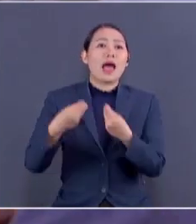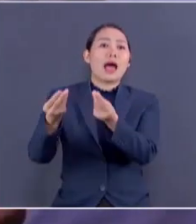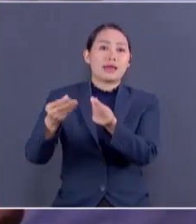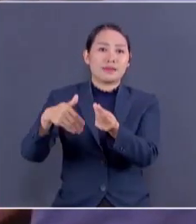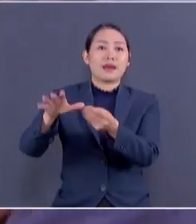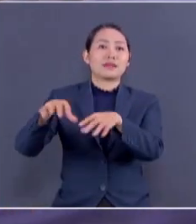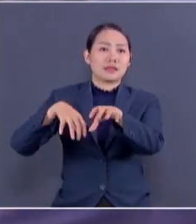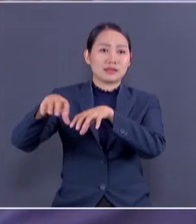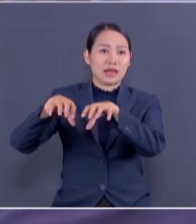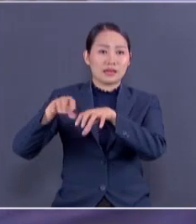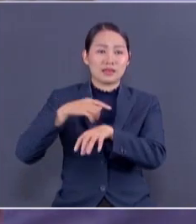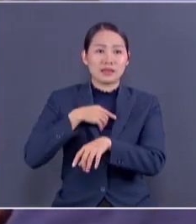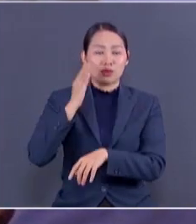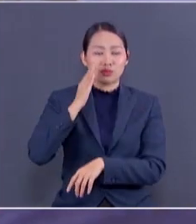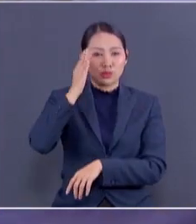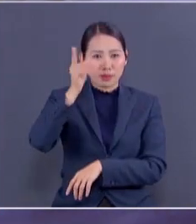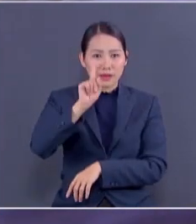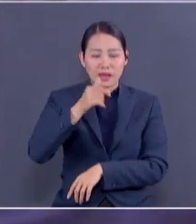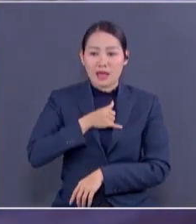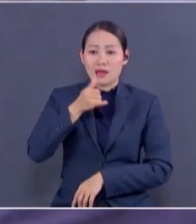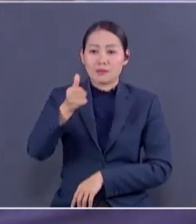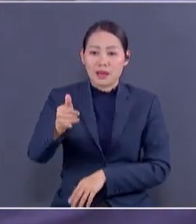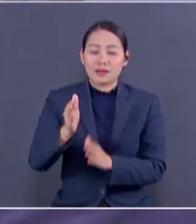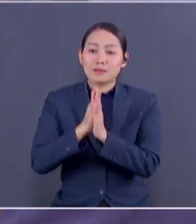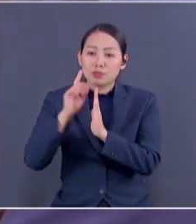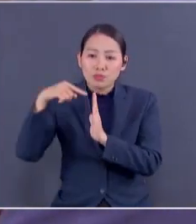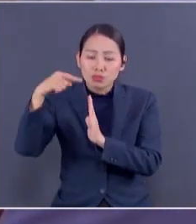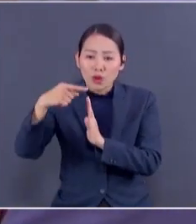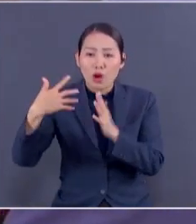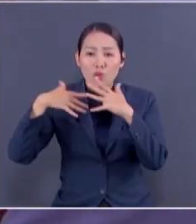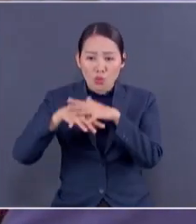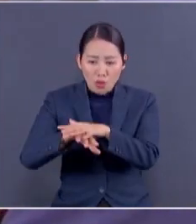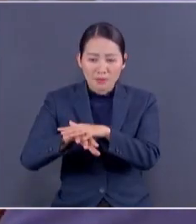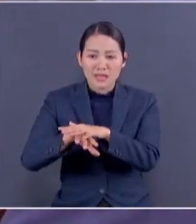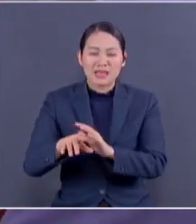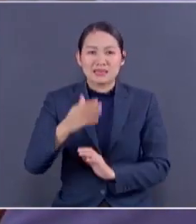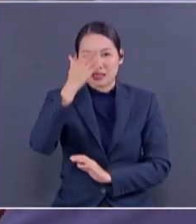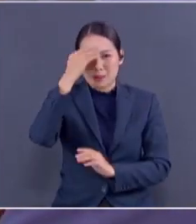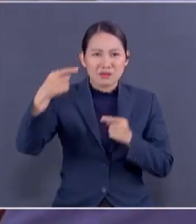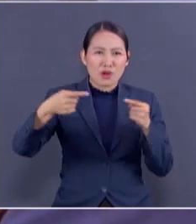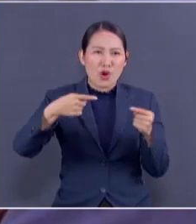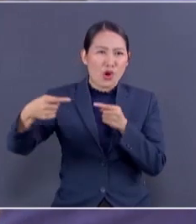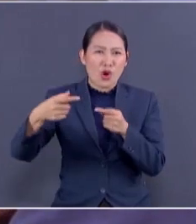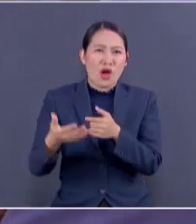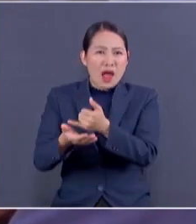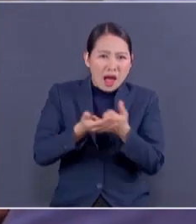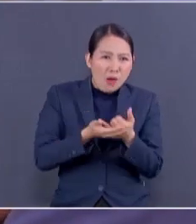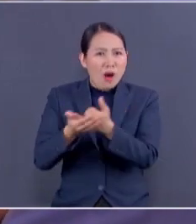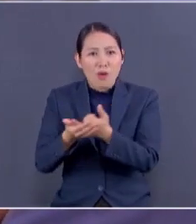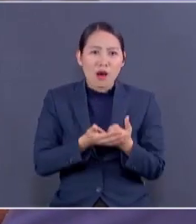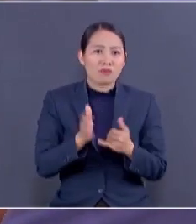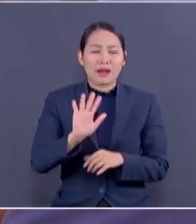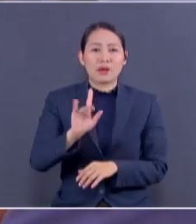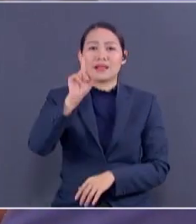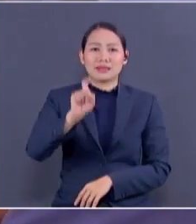ครับ ก็คือไม่ต้องเอาศพมานี่แล้ว ครับ เราก็ไม่อยากที่จะแย่งศพมันใช่ไหม ครับ มันดูไม่ดีใช่ไหม ครับมันดูไม่แล้วคนตายไปแล้ว